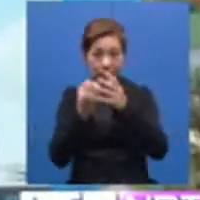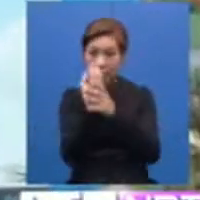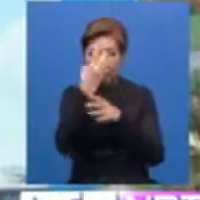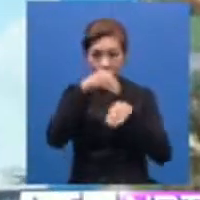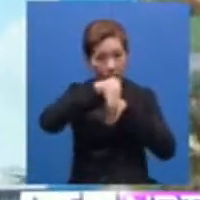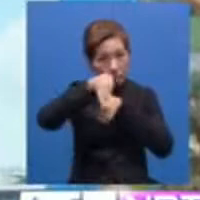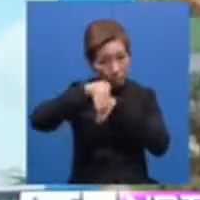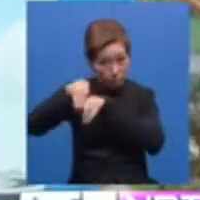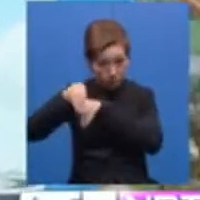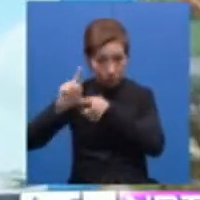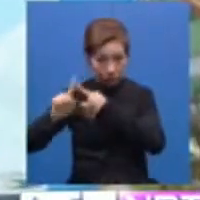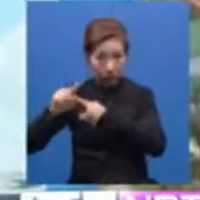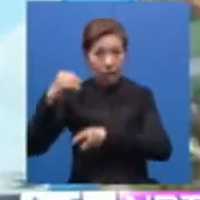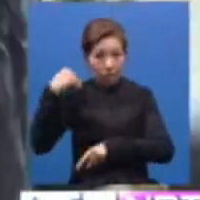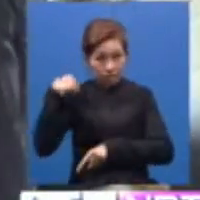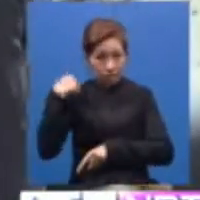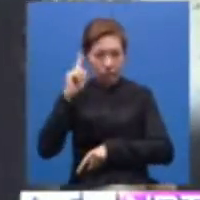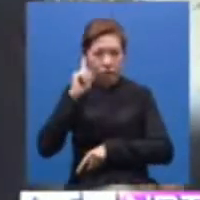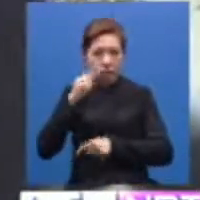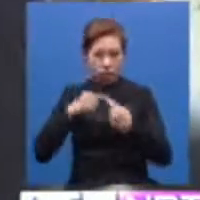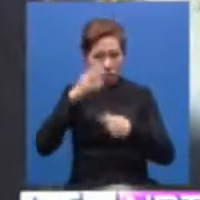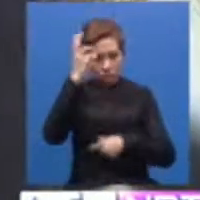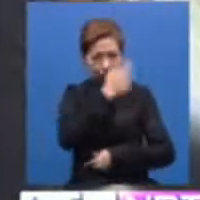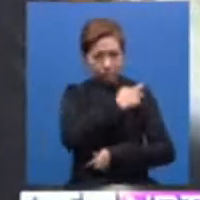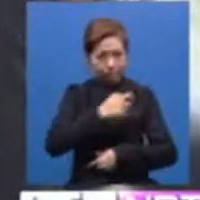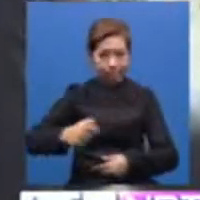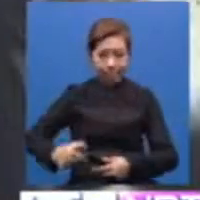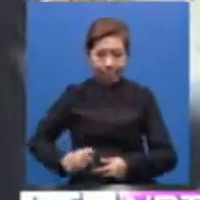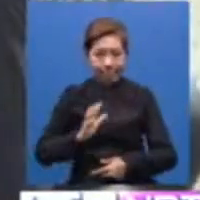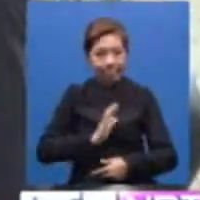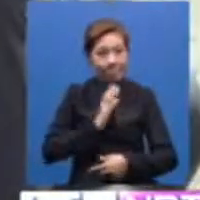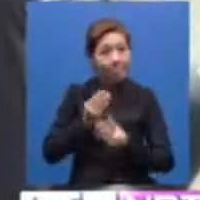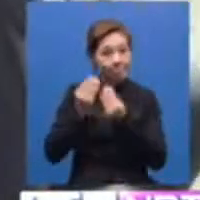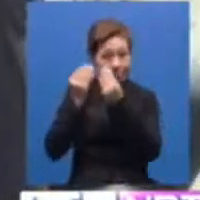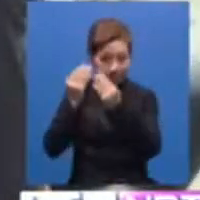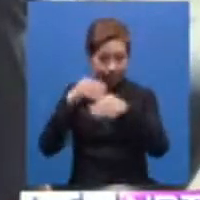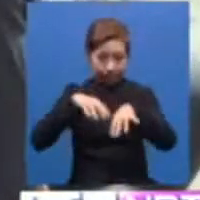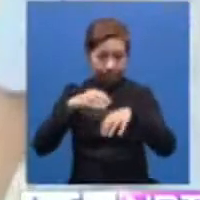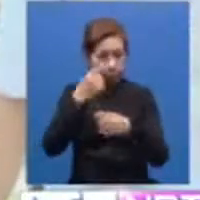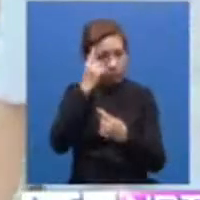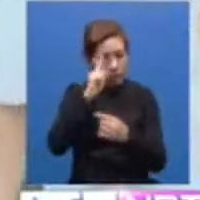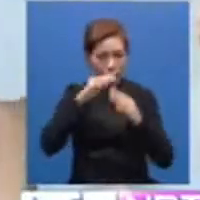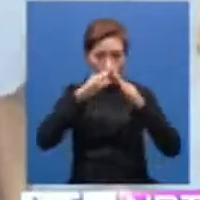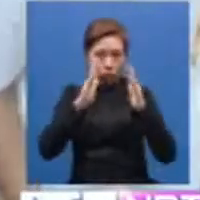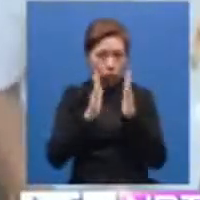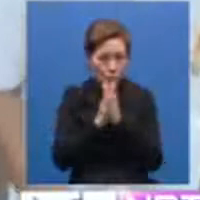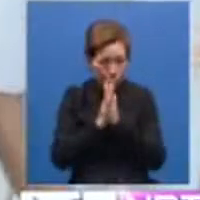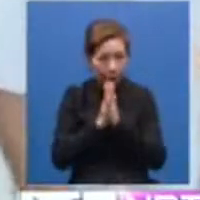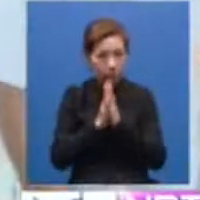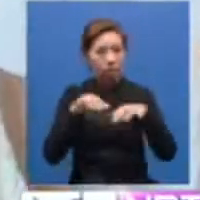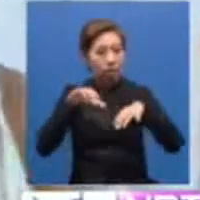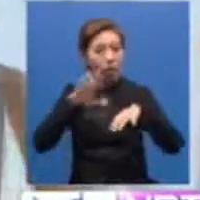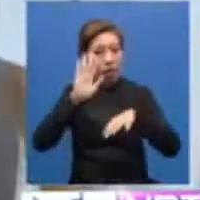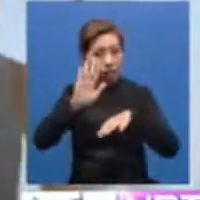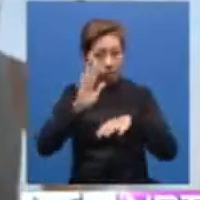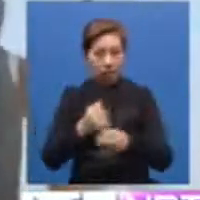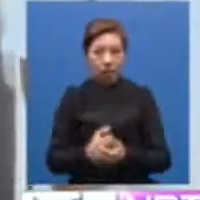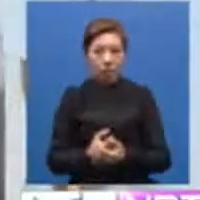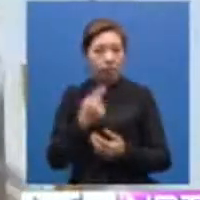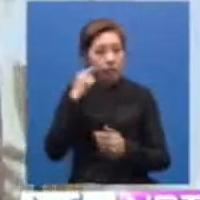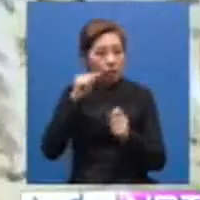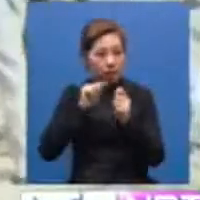ป่าพุทธอุทยานเฉลิมพระเกียรติสมเด็จพระนางเจ้าพระบรมราชินีนาถที่วัดเทพนรินทร์อินทระมหาวราราม